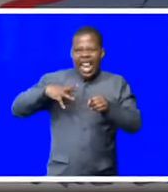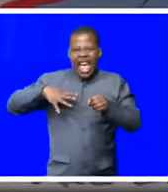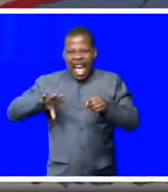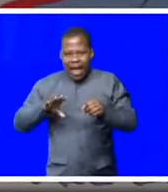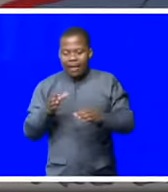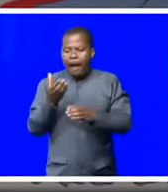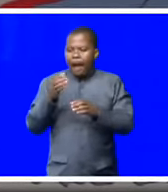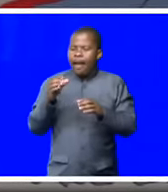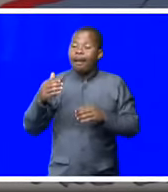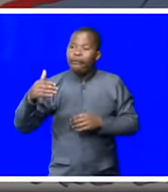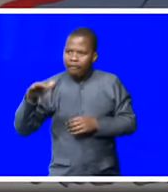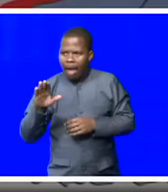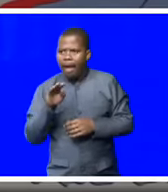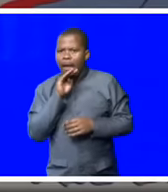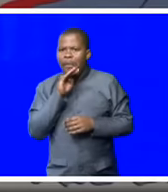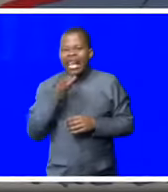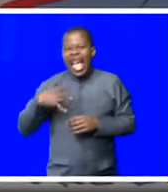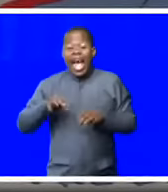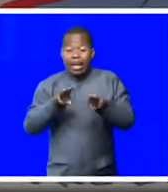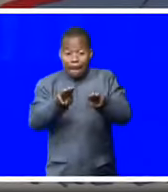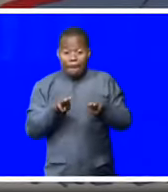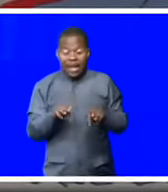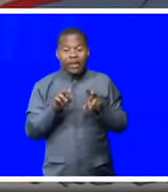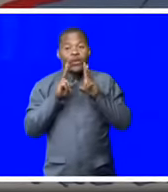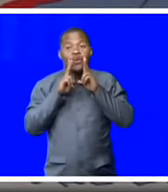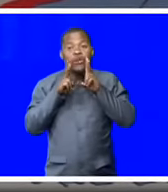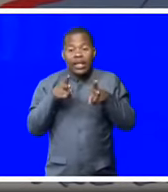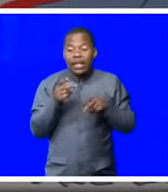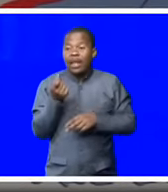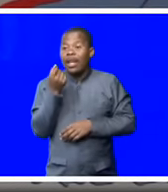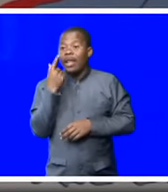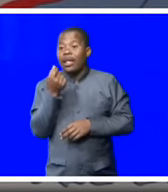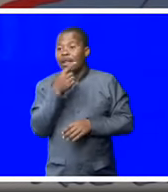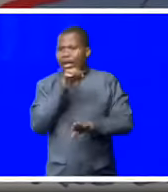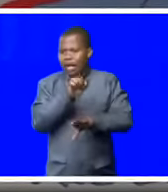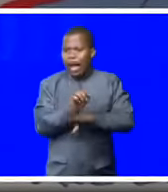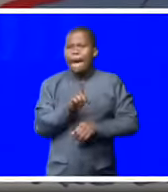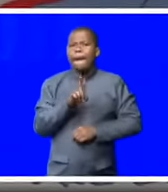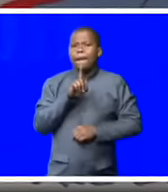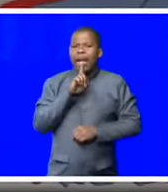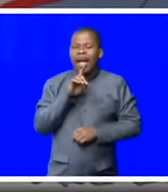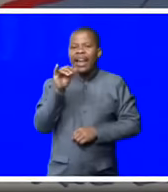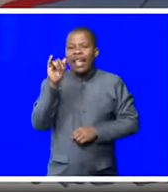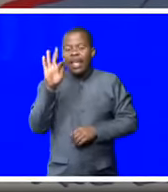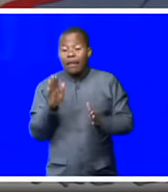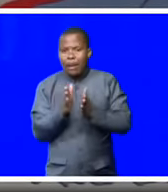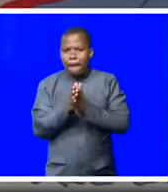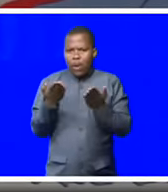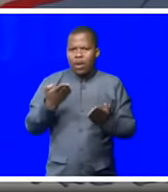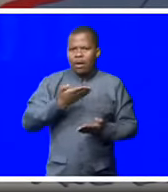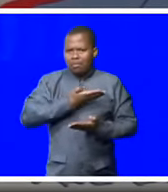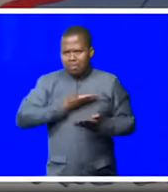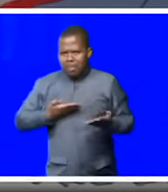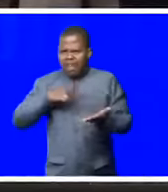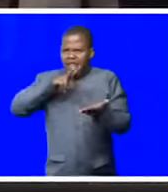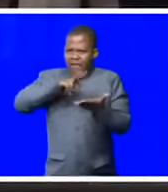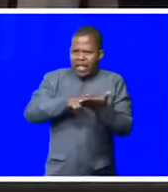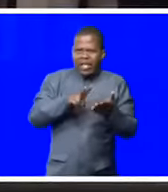indzawo. Kepha nangabe lamavisa ethu angahambisani, sidaba